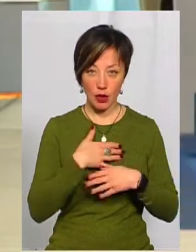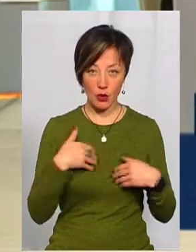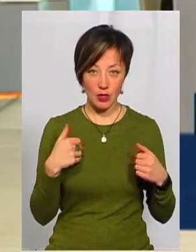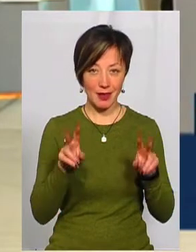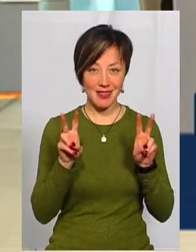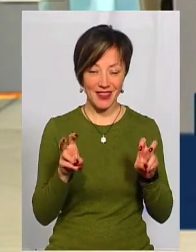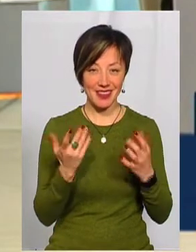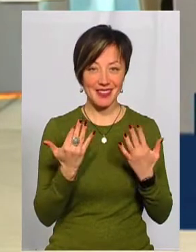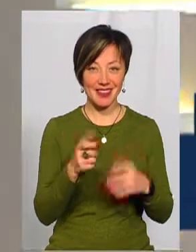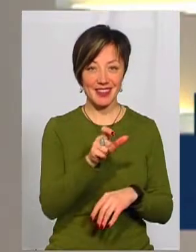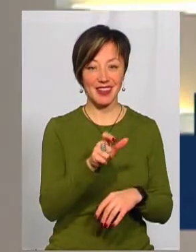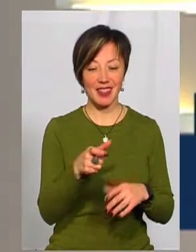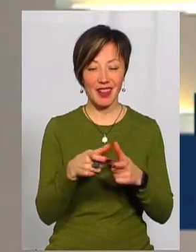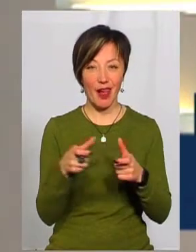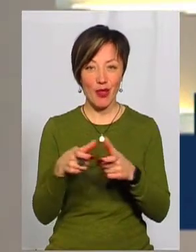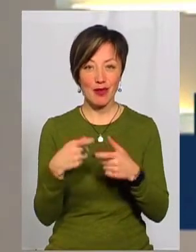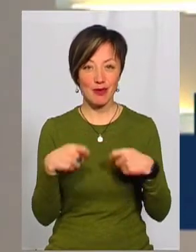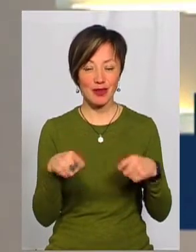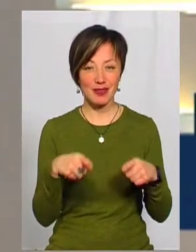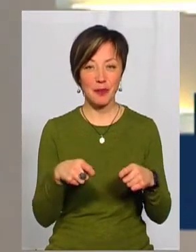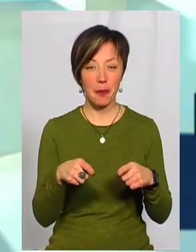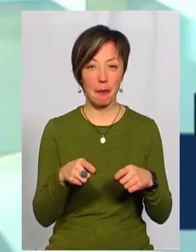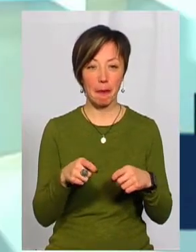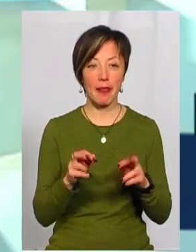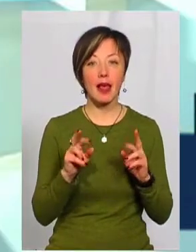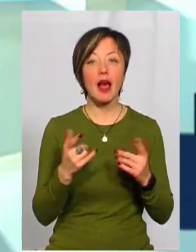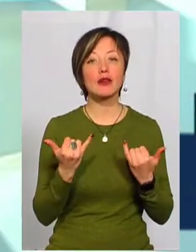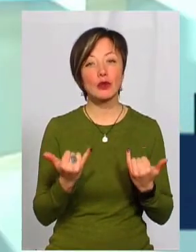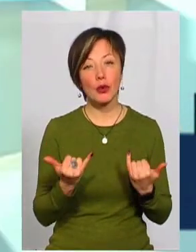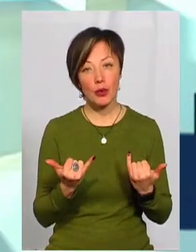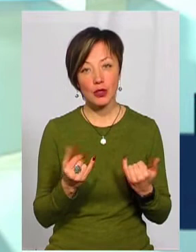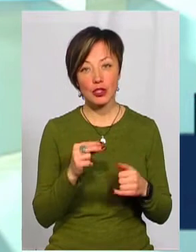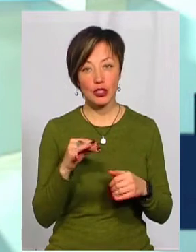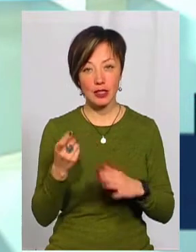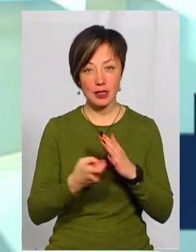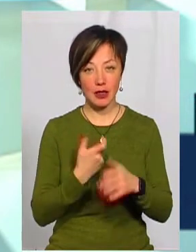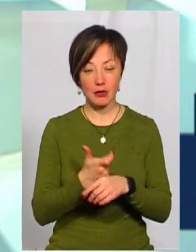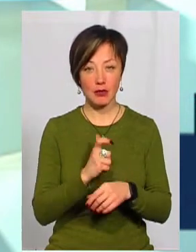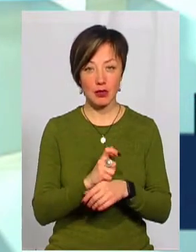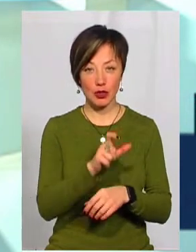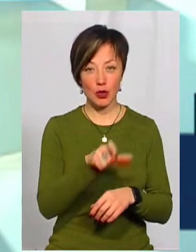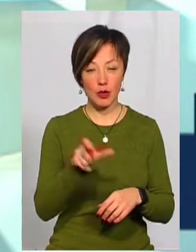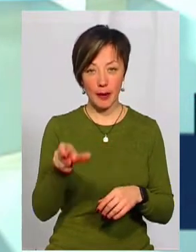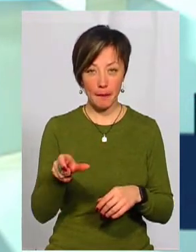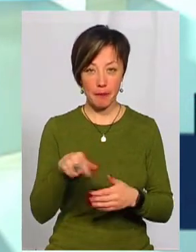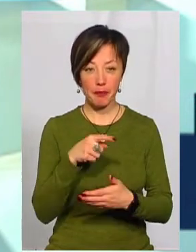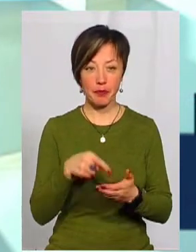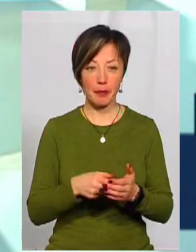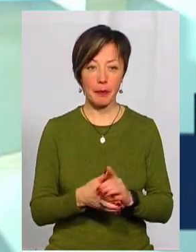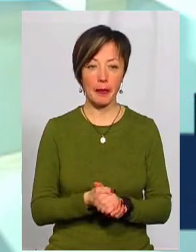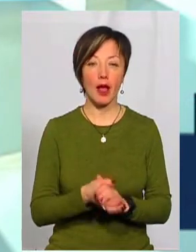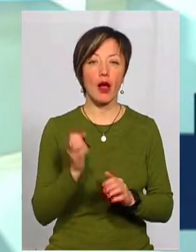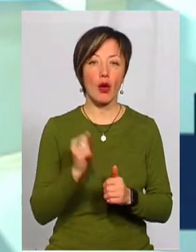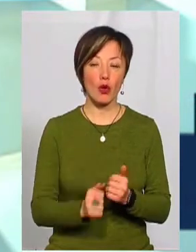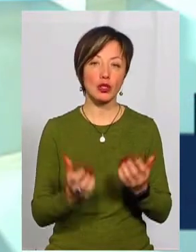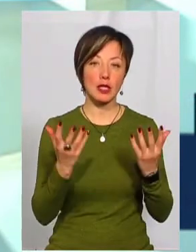хочете називати, скільки було людей чи суму? Ну, і як, що, як сьогодні? Чи вже дізналися більше людей? Значить, ми оперуємо